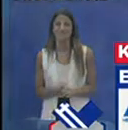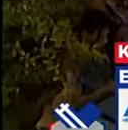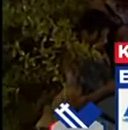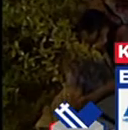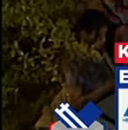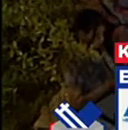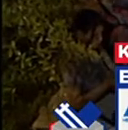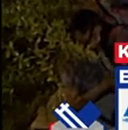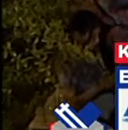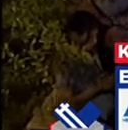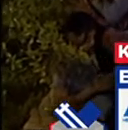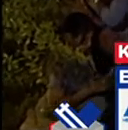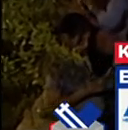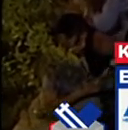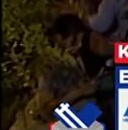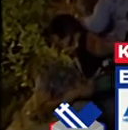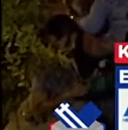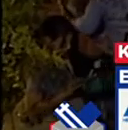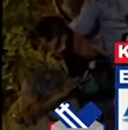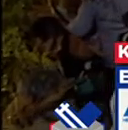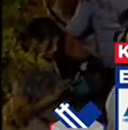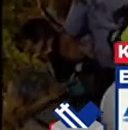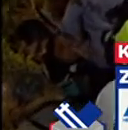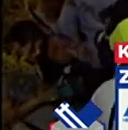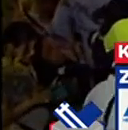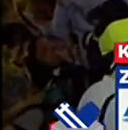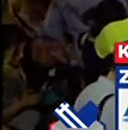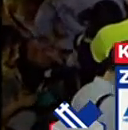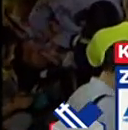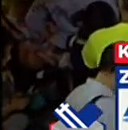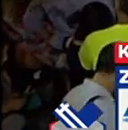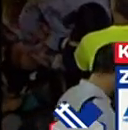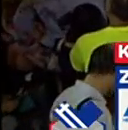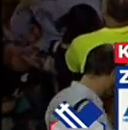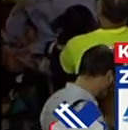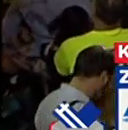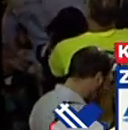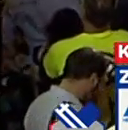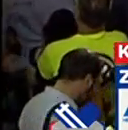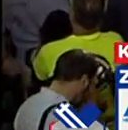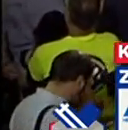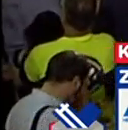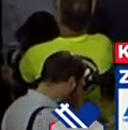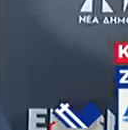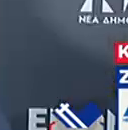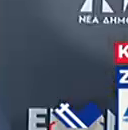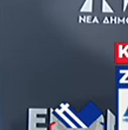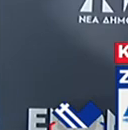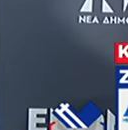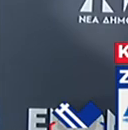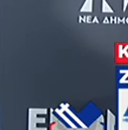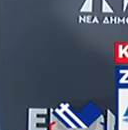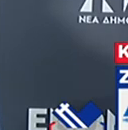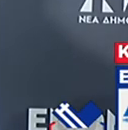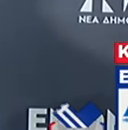Μάλιστα, ολοκληρώθηκαν οι δηλώσεις του Προέδρου της Νέας Δημοκρατίας και νέου Πρωθυπουργού. Πάμε στο Γιάννη Καντέλη και στον Απόστολο Μαγκυριάδη. Με ενημερώνουν ότι έχετε ρεπορτάζ.